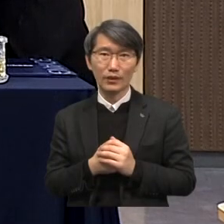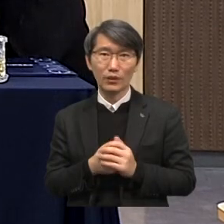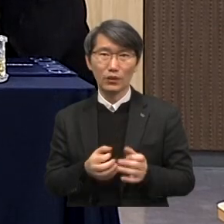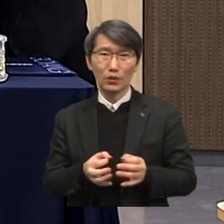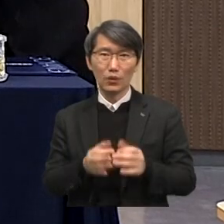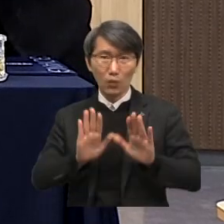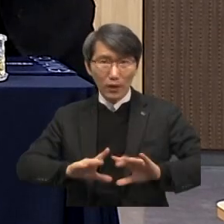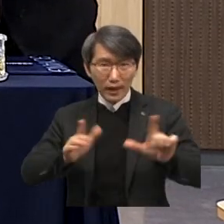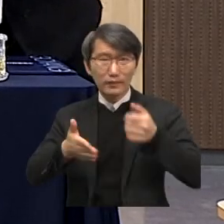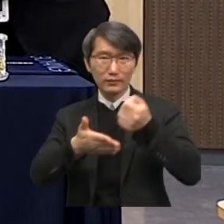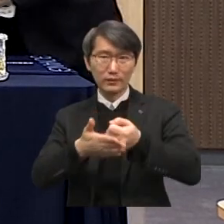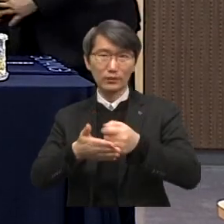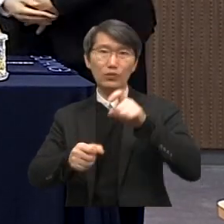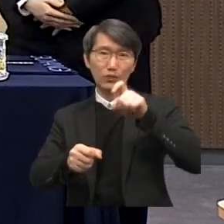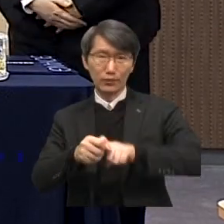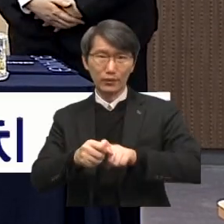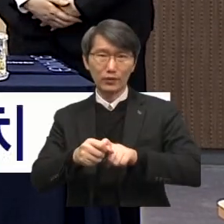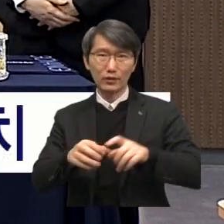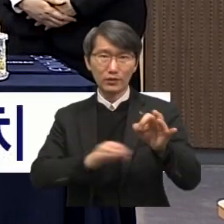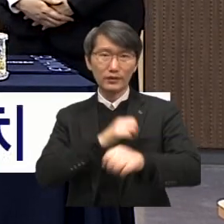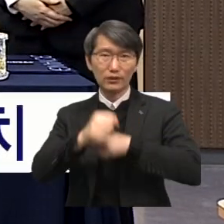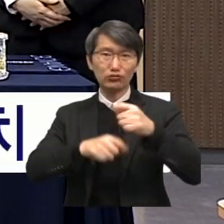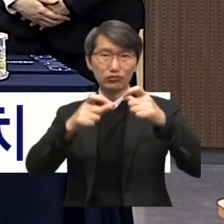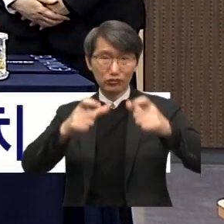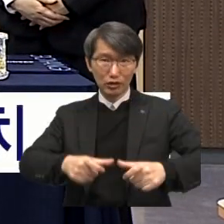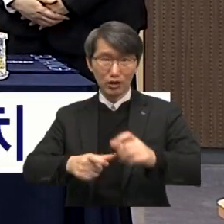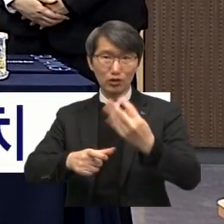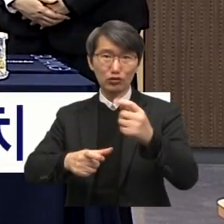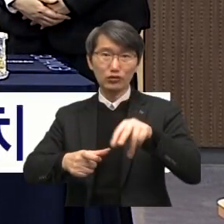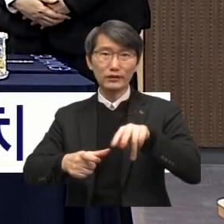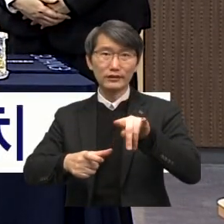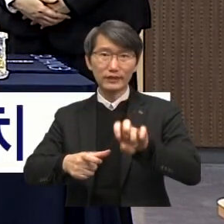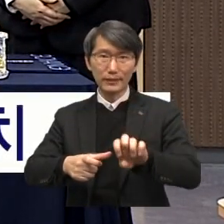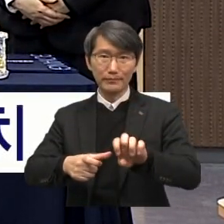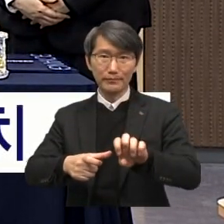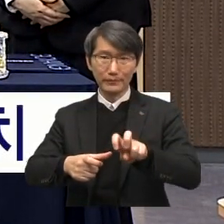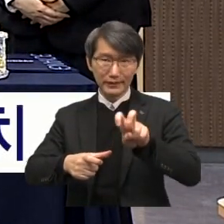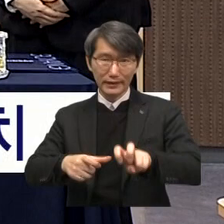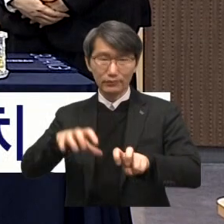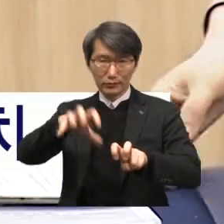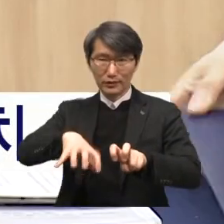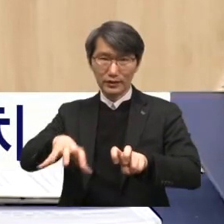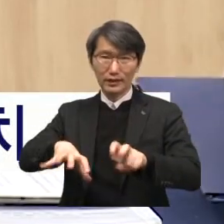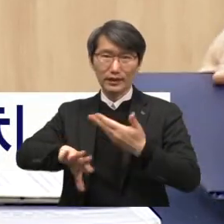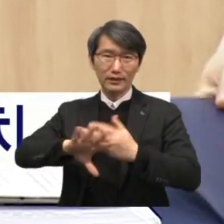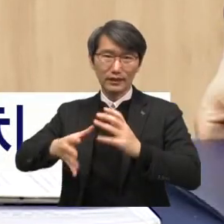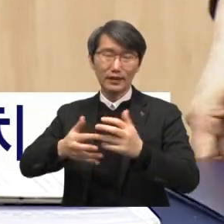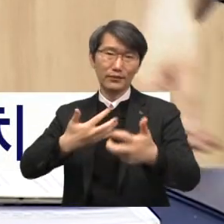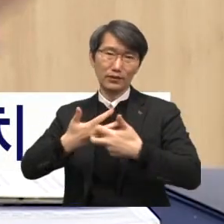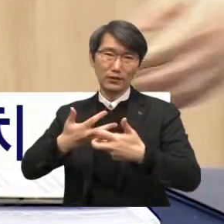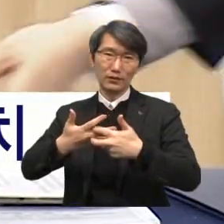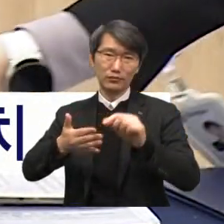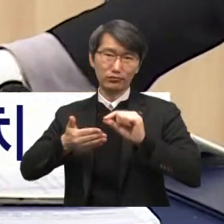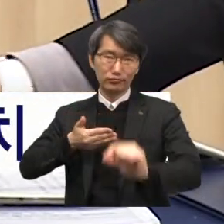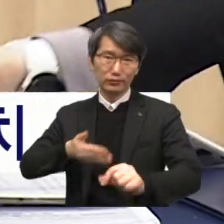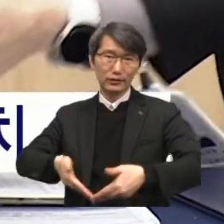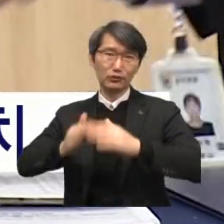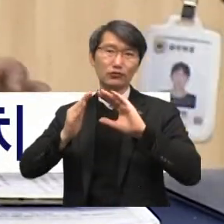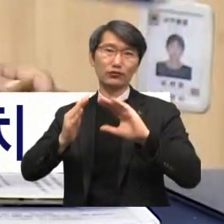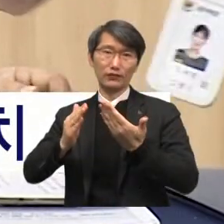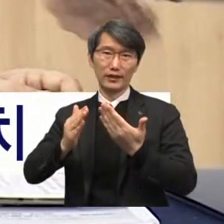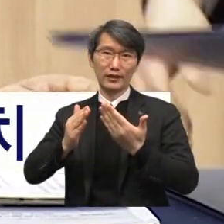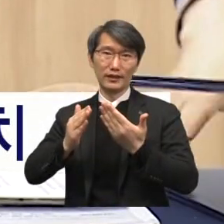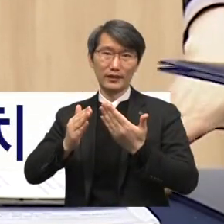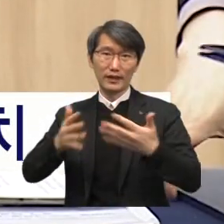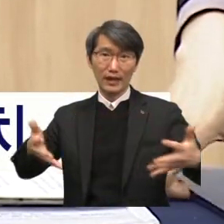지정을 목표로 하는 고양시 경제자유 구역에 룩셈부르크 국립 보건원 해외 분원이 설치됩니다 고양시와 룩셈부르크